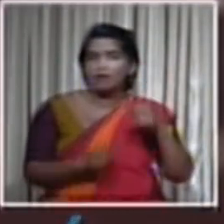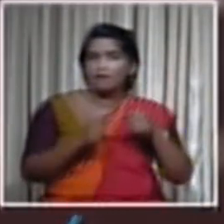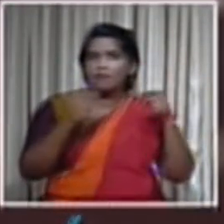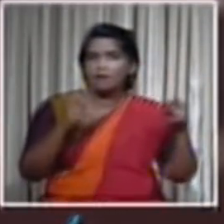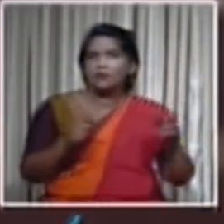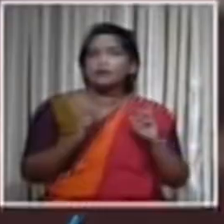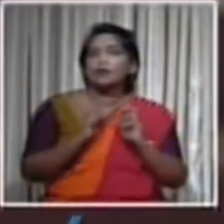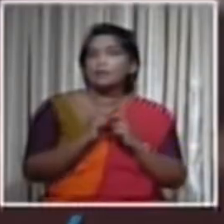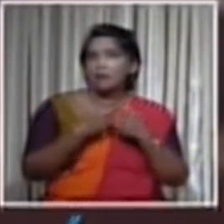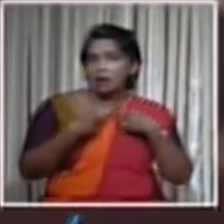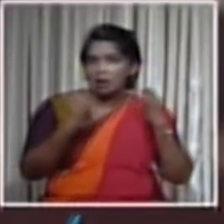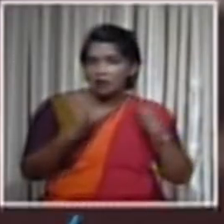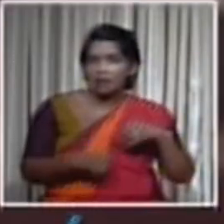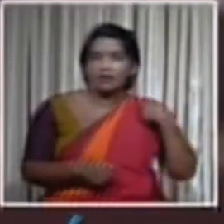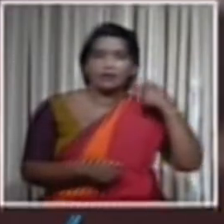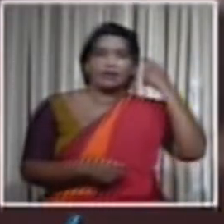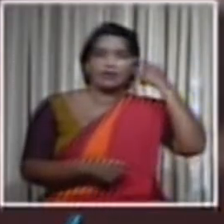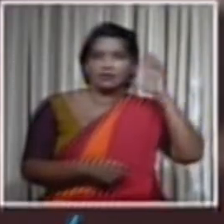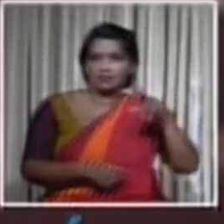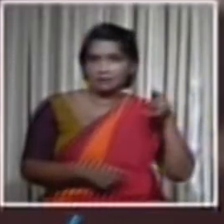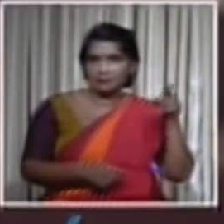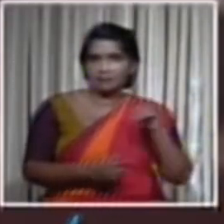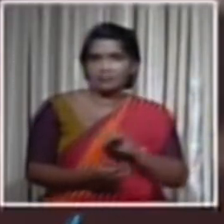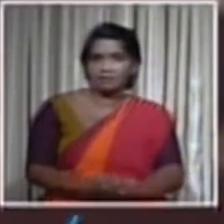විපක්ෂනායක නායකකම නැති වෙයි කියලා එතුමා බය වෙලා තියෙනවා